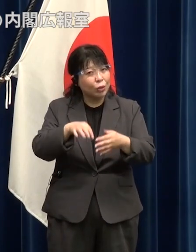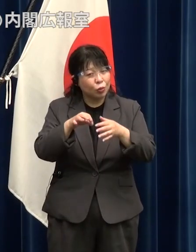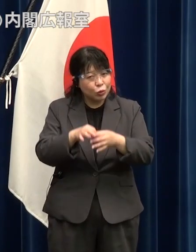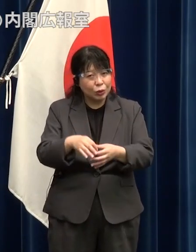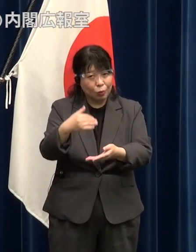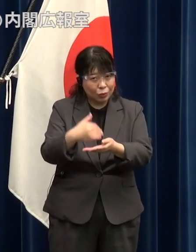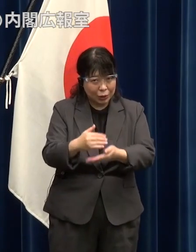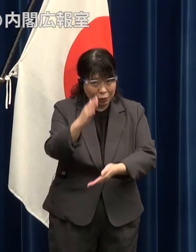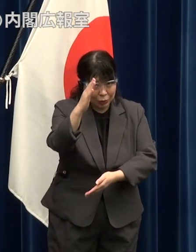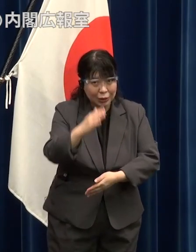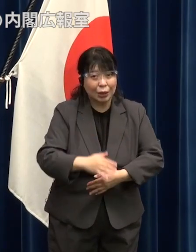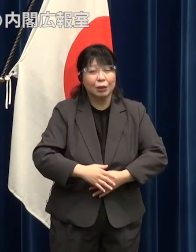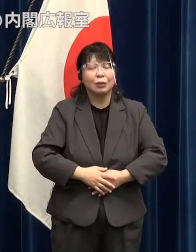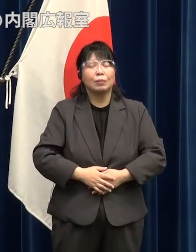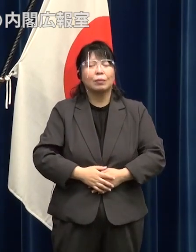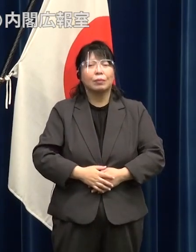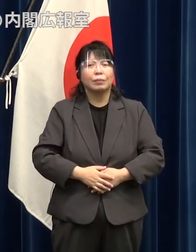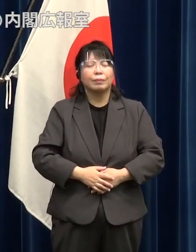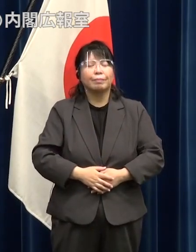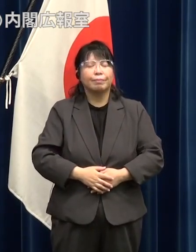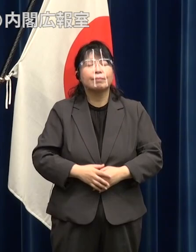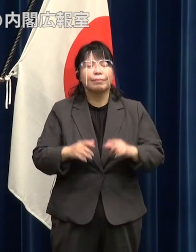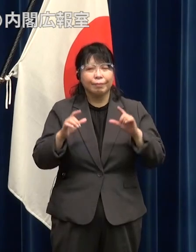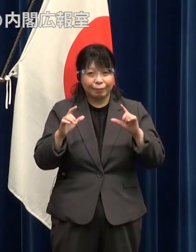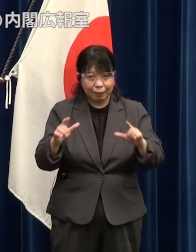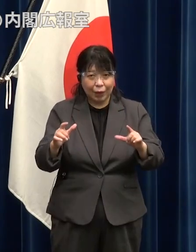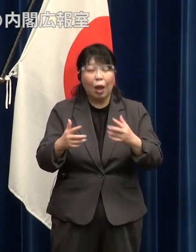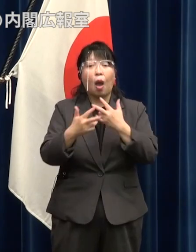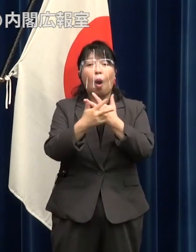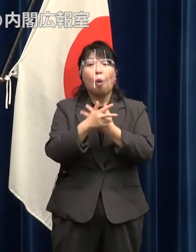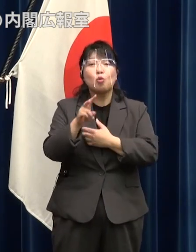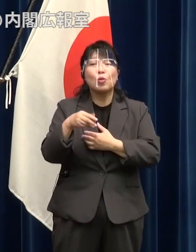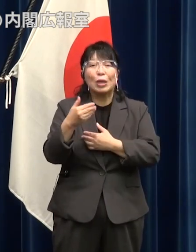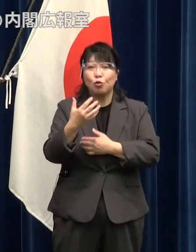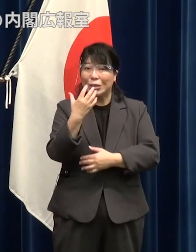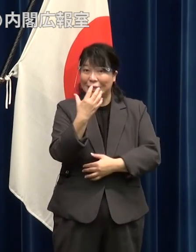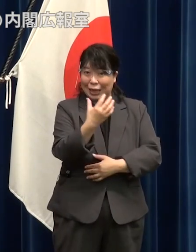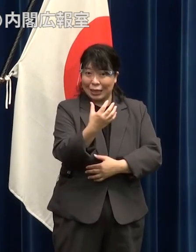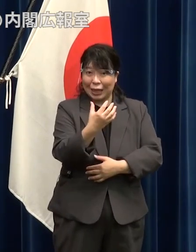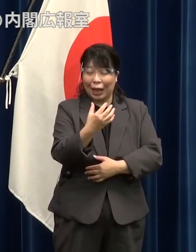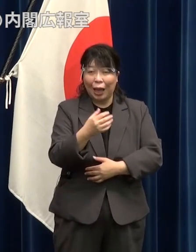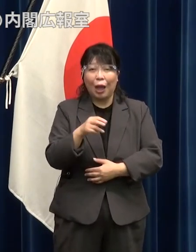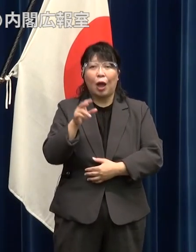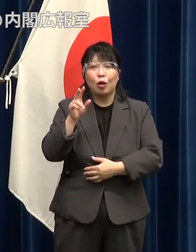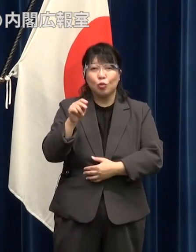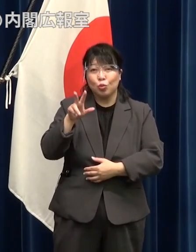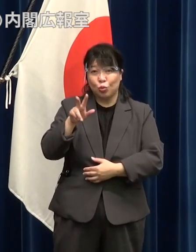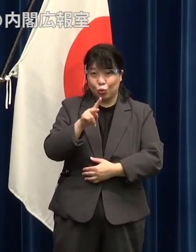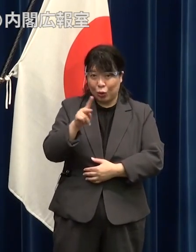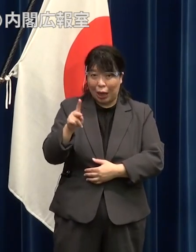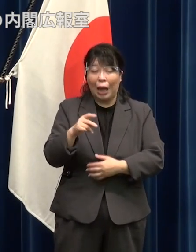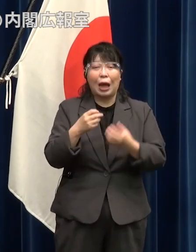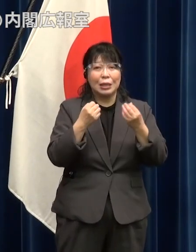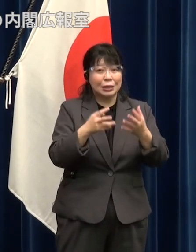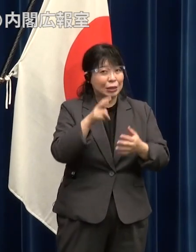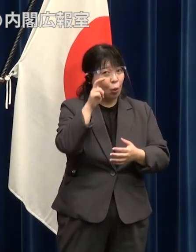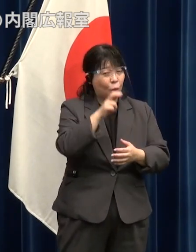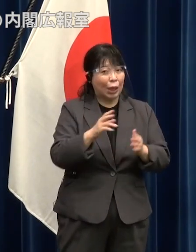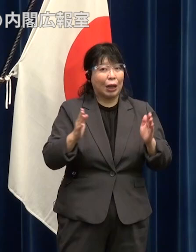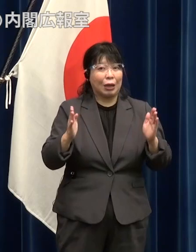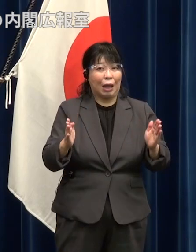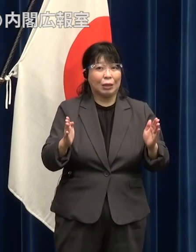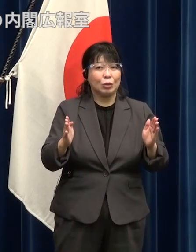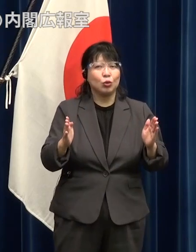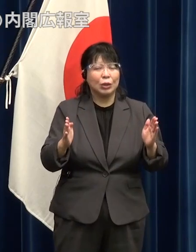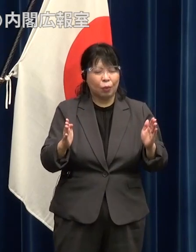せください。 北陸新幹線敦賀新大阪間については、現